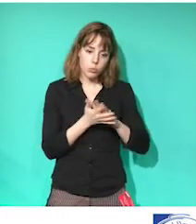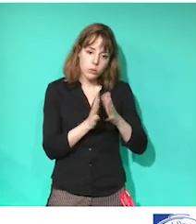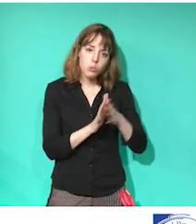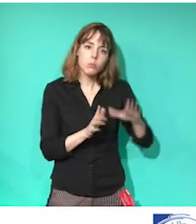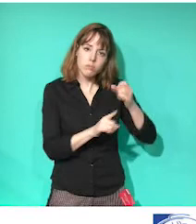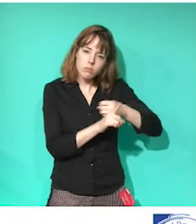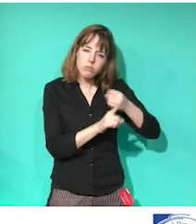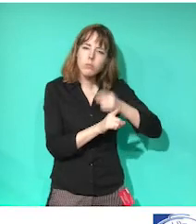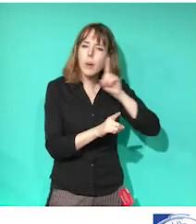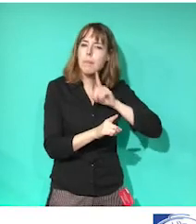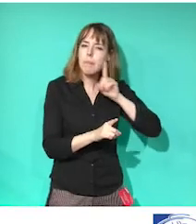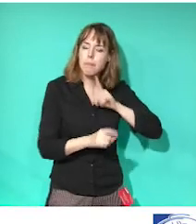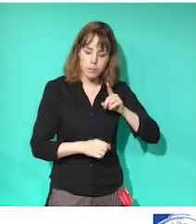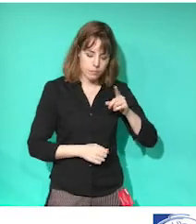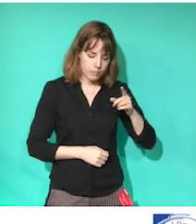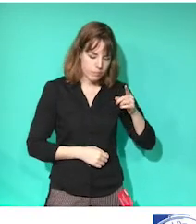féministes,